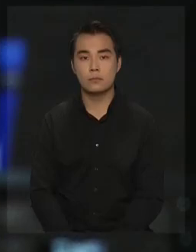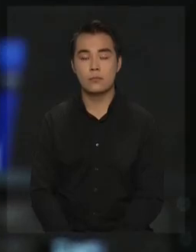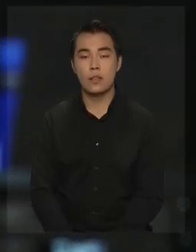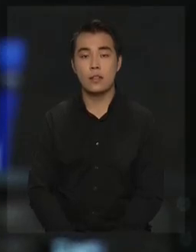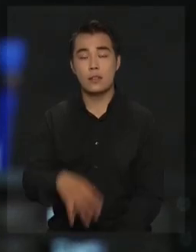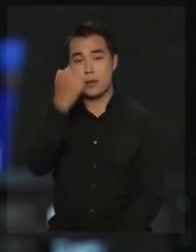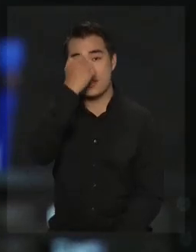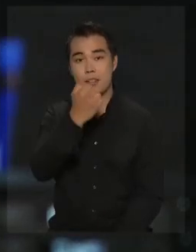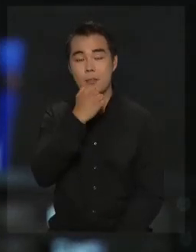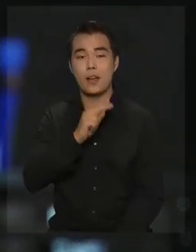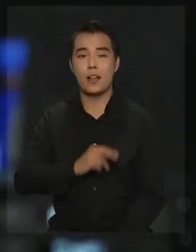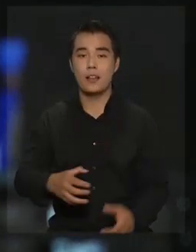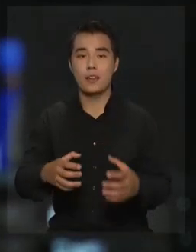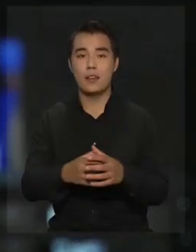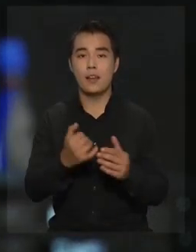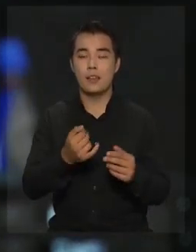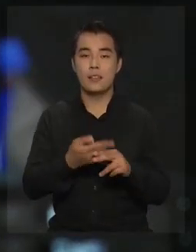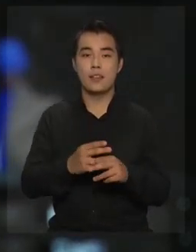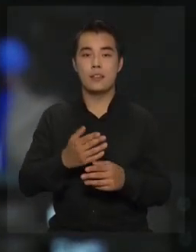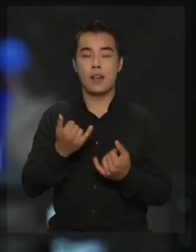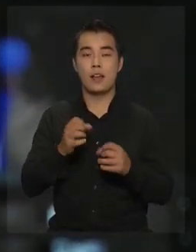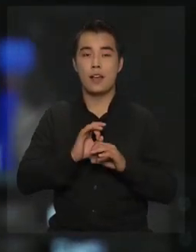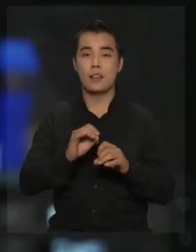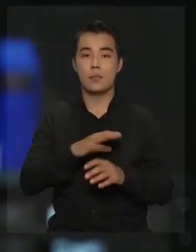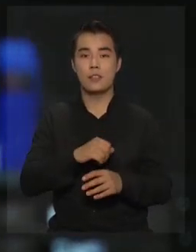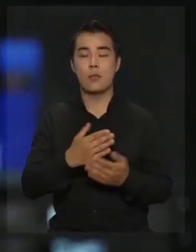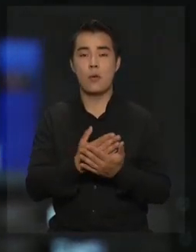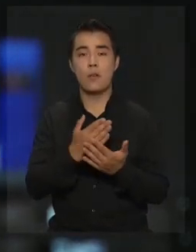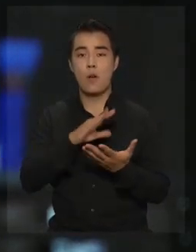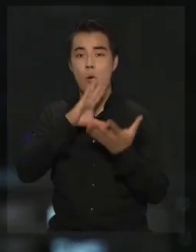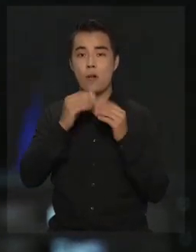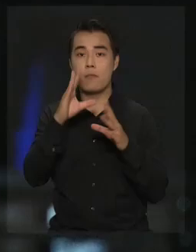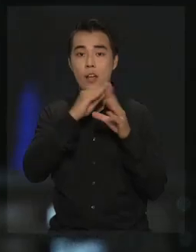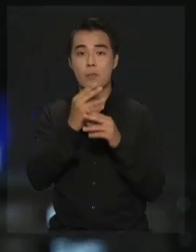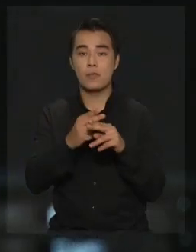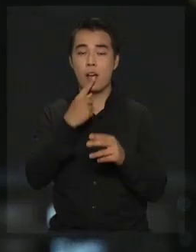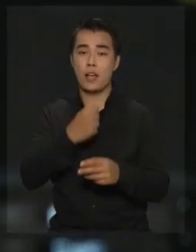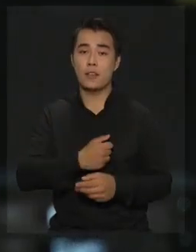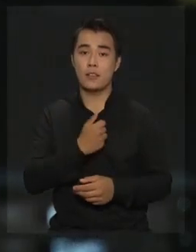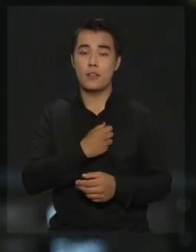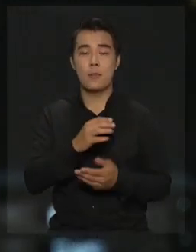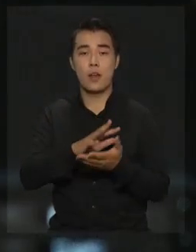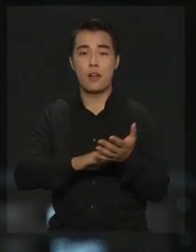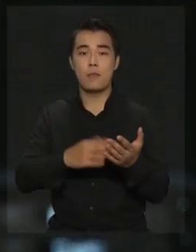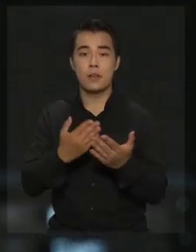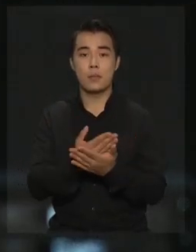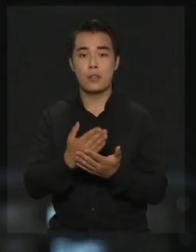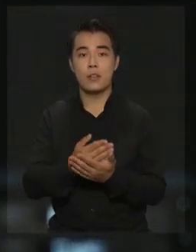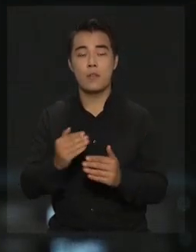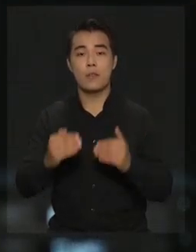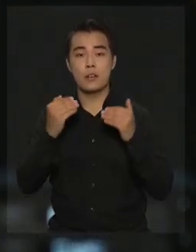И спасибо большое, коллеги. Конкретно и ясно рассказали о новых льготах для военнослужащих. А мы продолжаем выпуск.